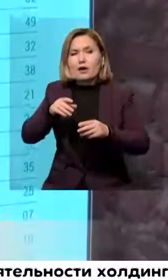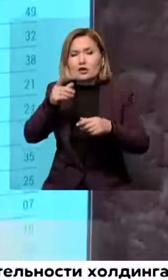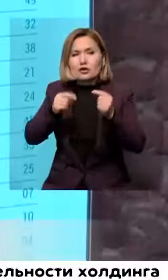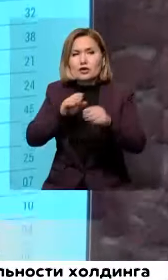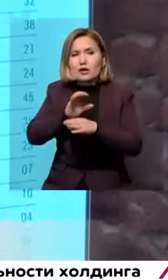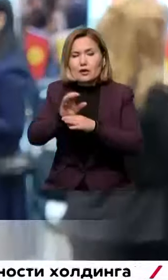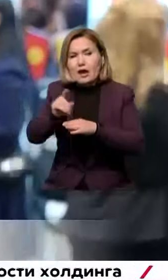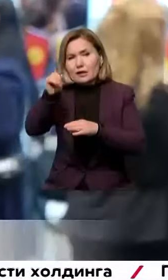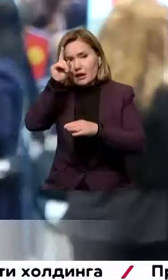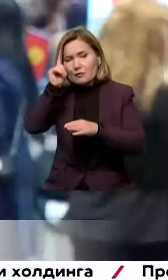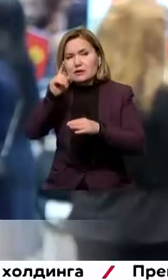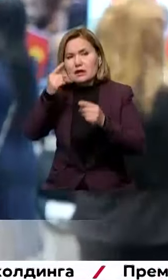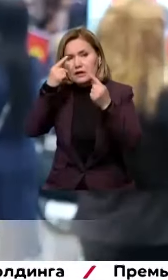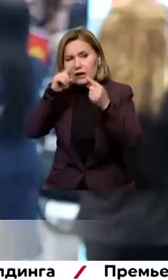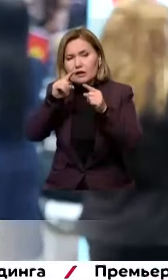бойынша жасалады.